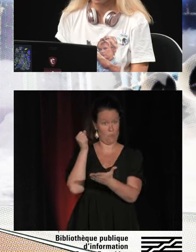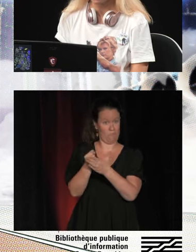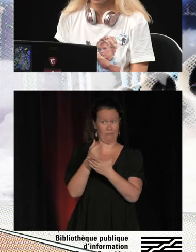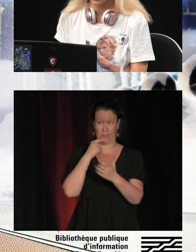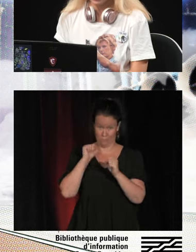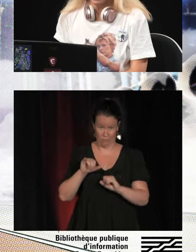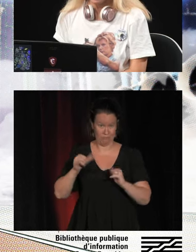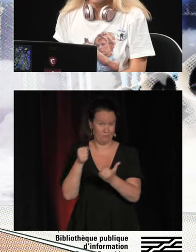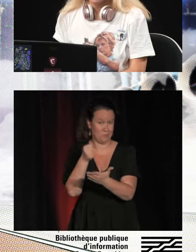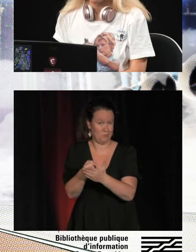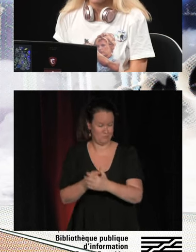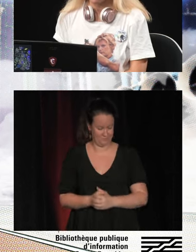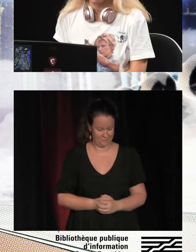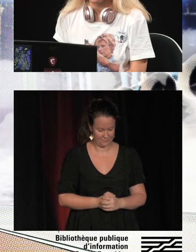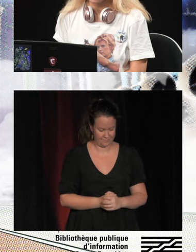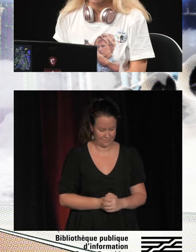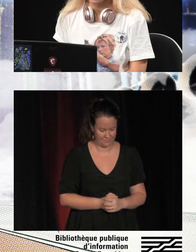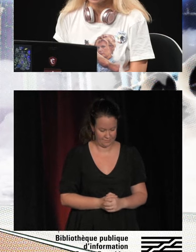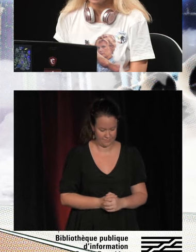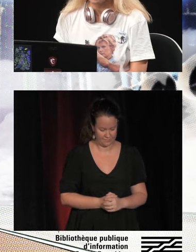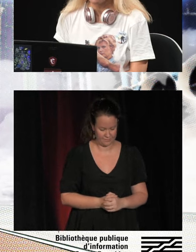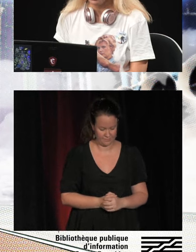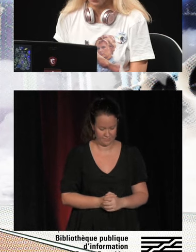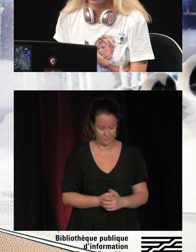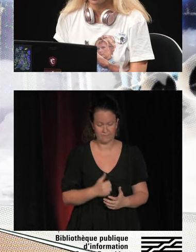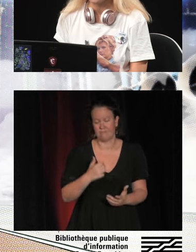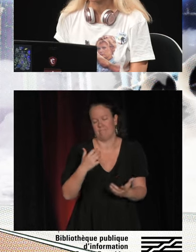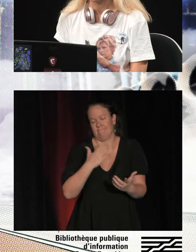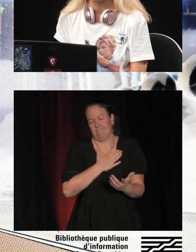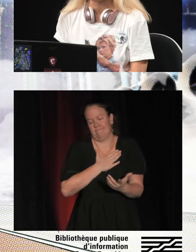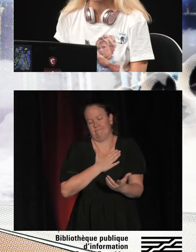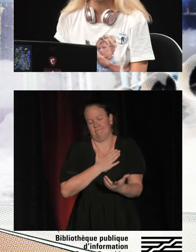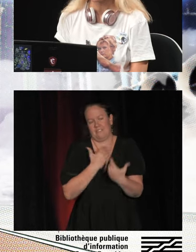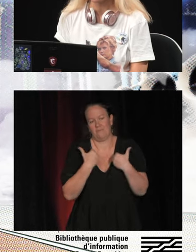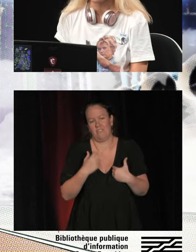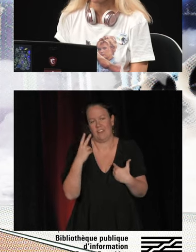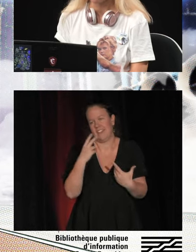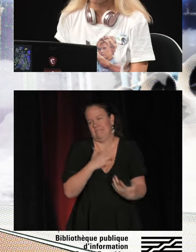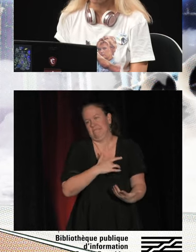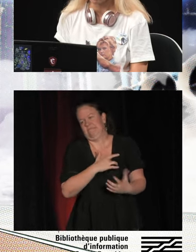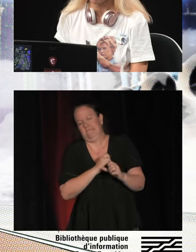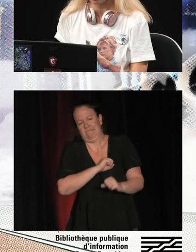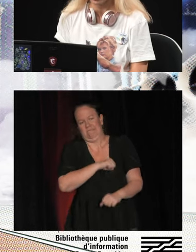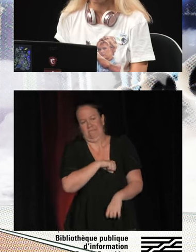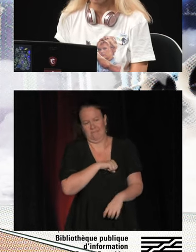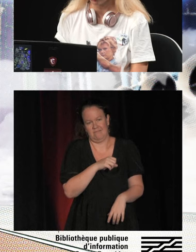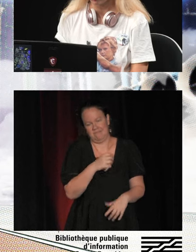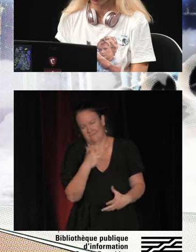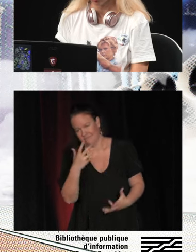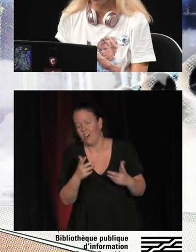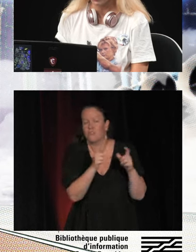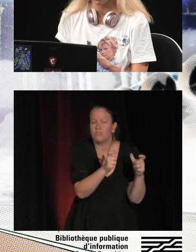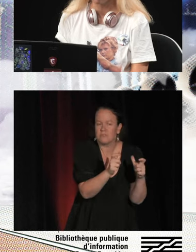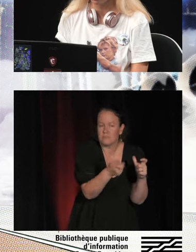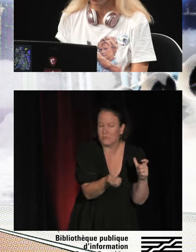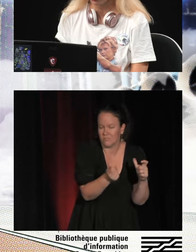mettre sérieusement. Après, la grande tristesse de ma vie par rapport aux speedruns dans lesquels je me lançais, enfin tristesse non, j'ai énormément de chance,